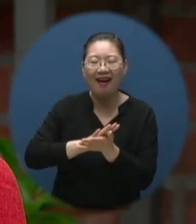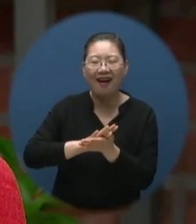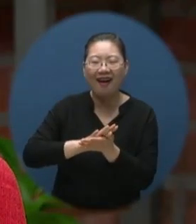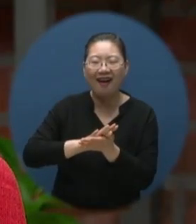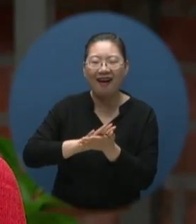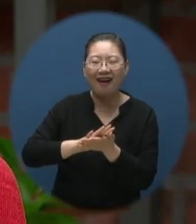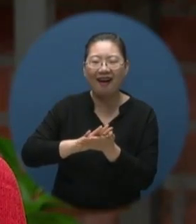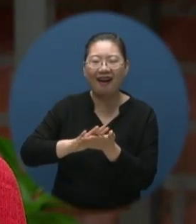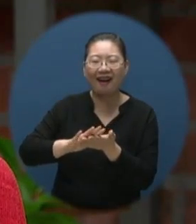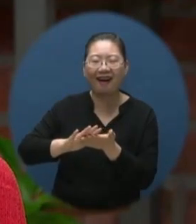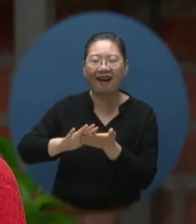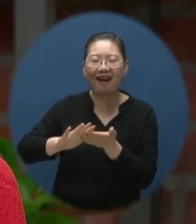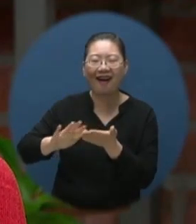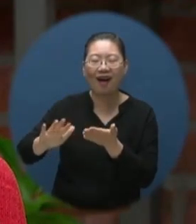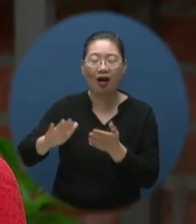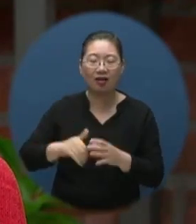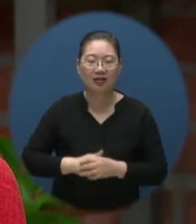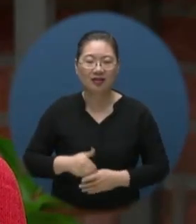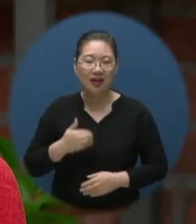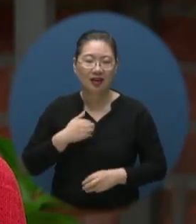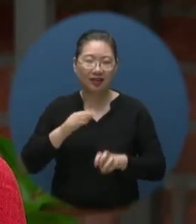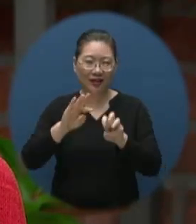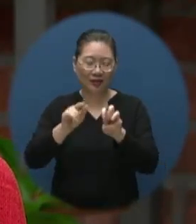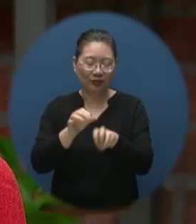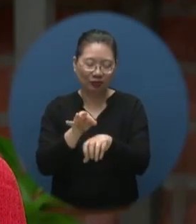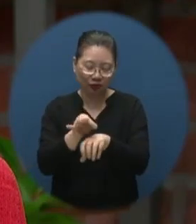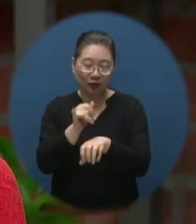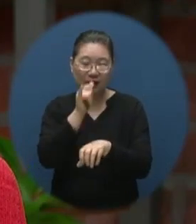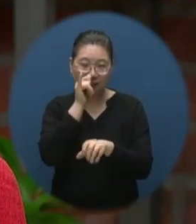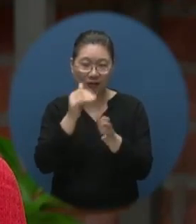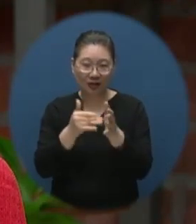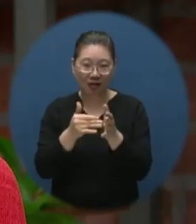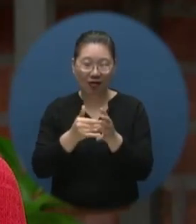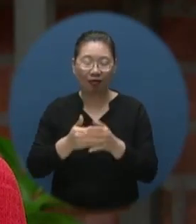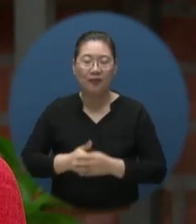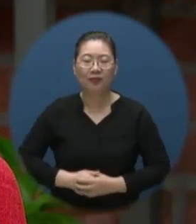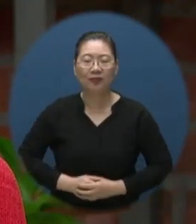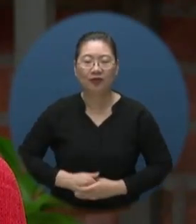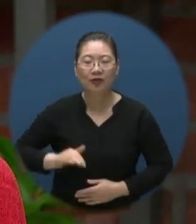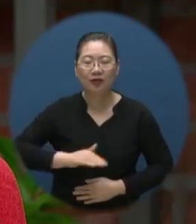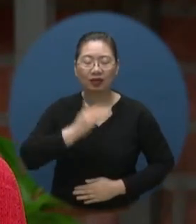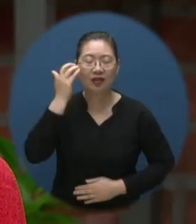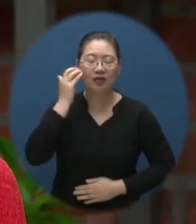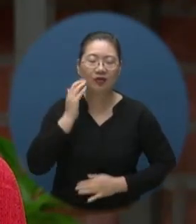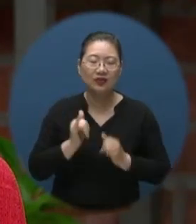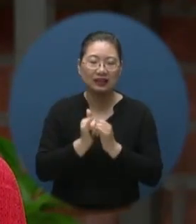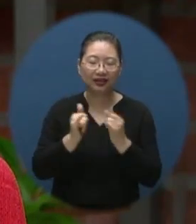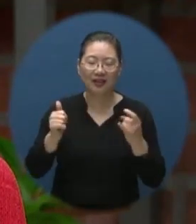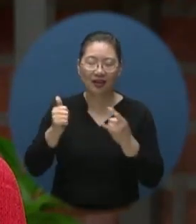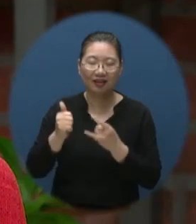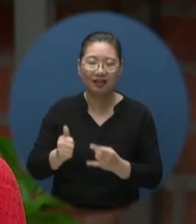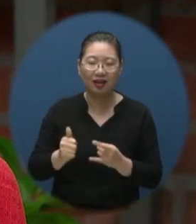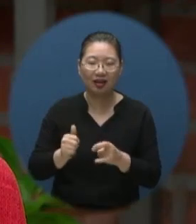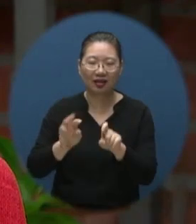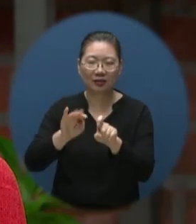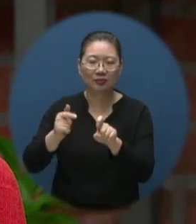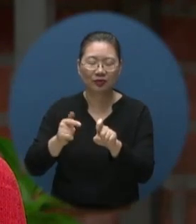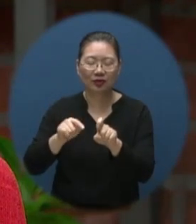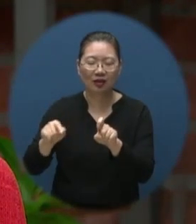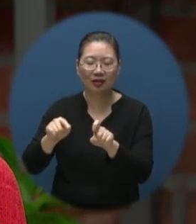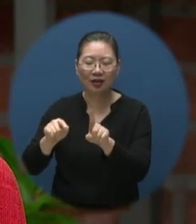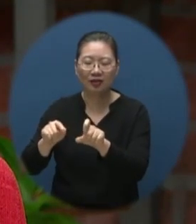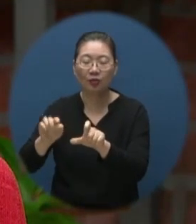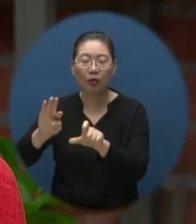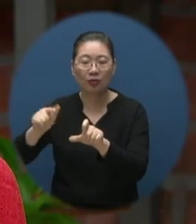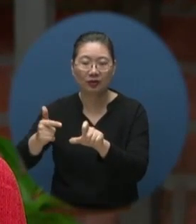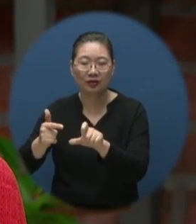시원해 오더라는 거예요. 제가 30분 유침을 했습니다. 침을 우리 한국인에게는 10분 내지